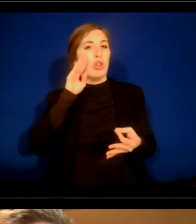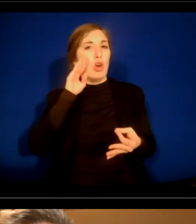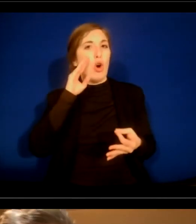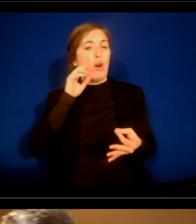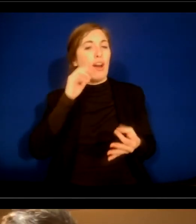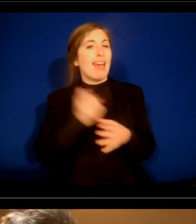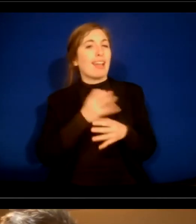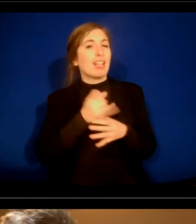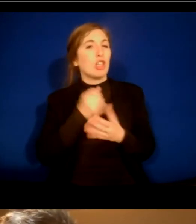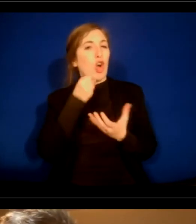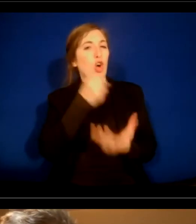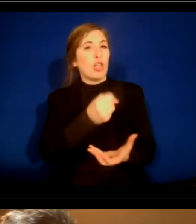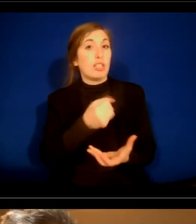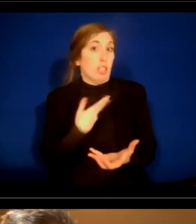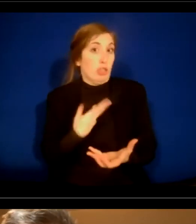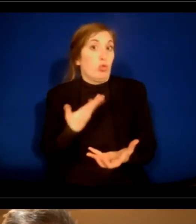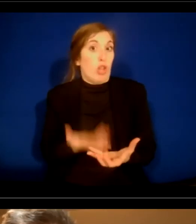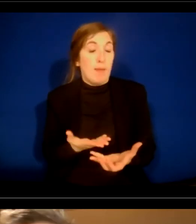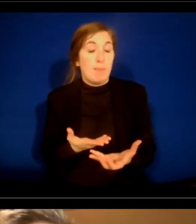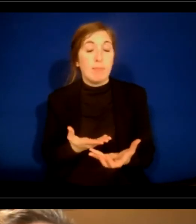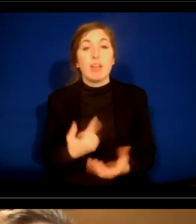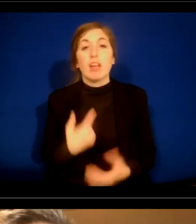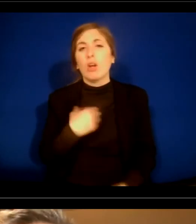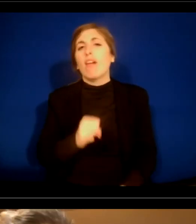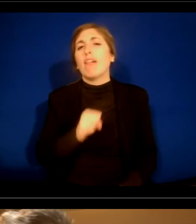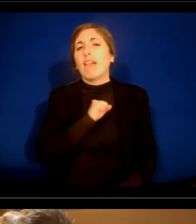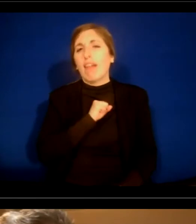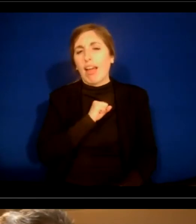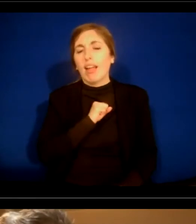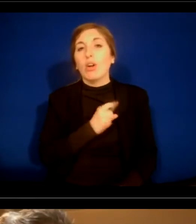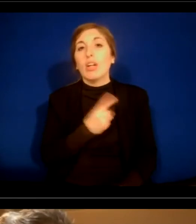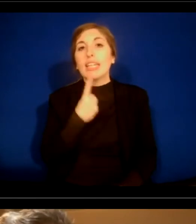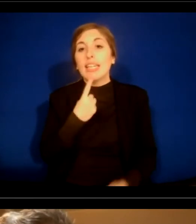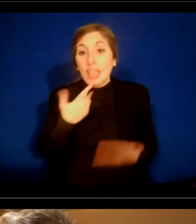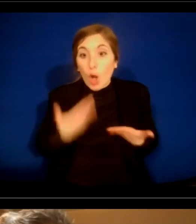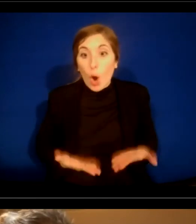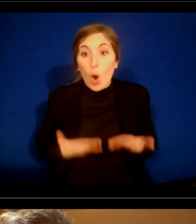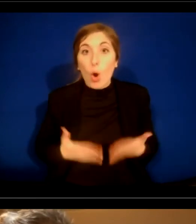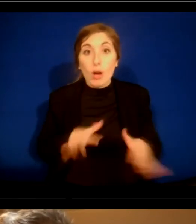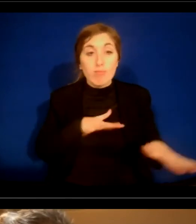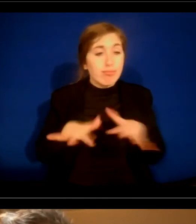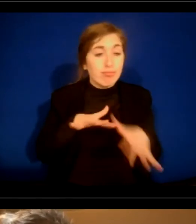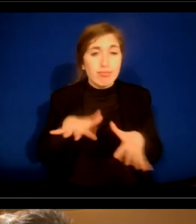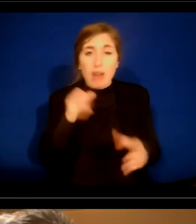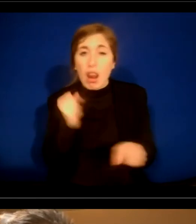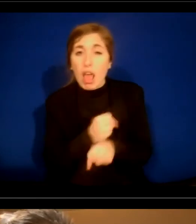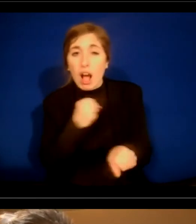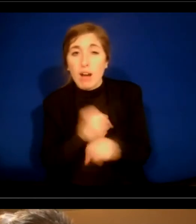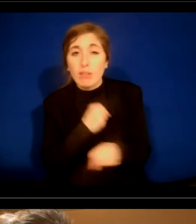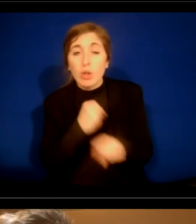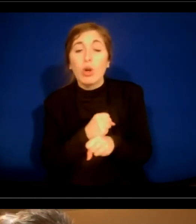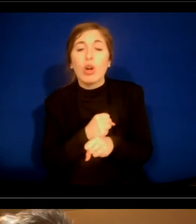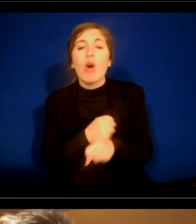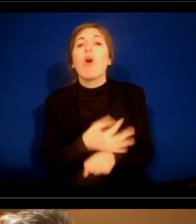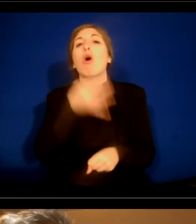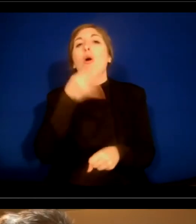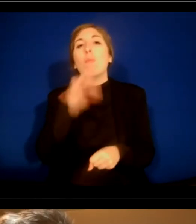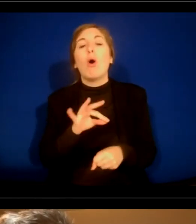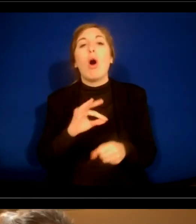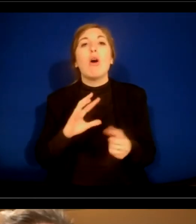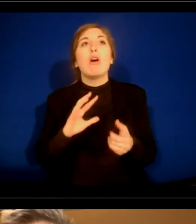E questa persona viene in qualche modo chiamata non solo per dare supporto psicologico, ma per